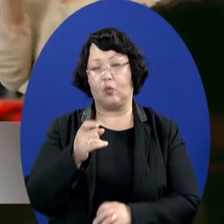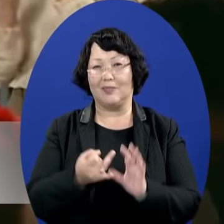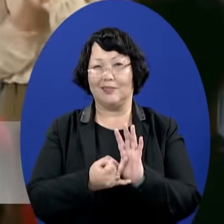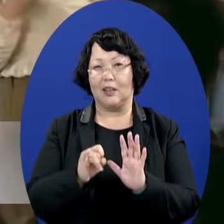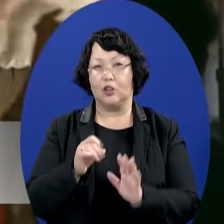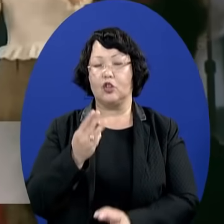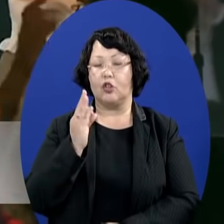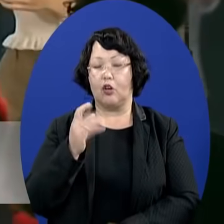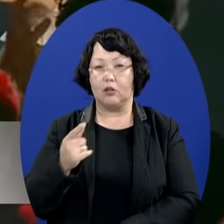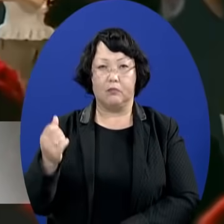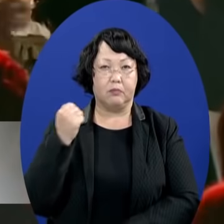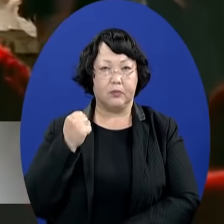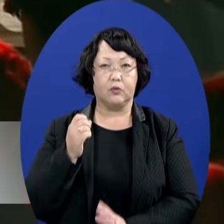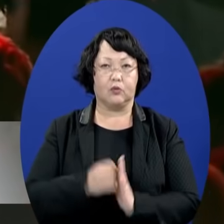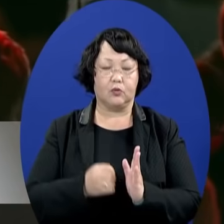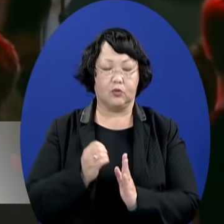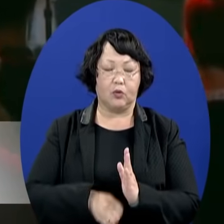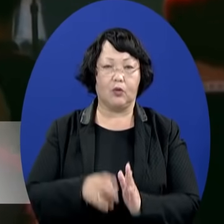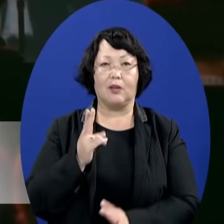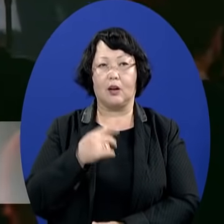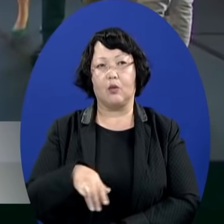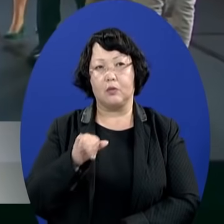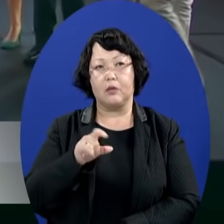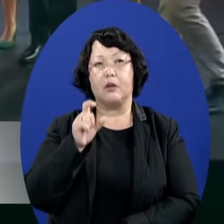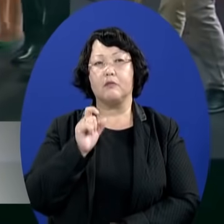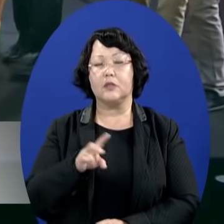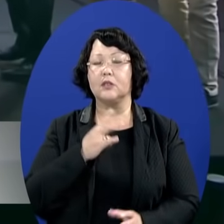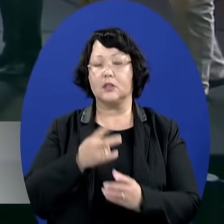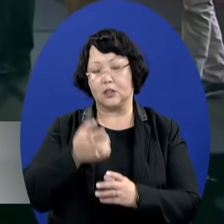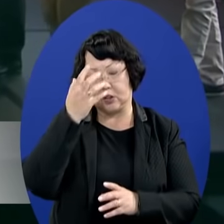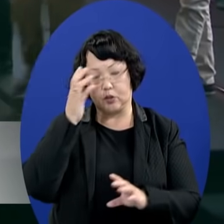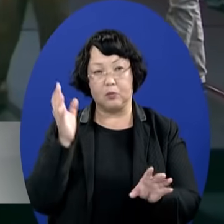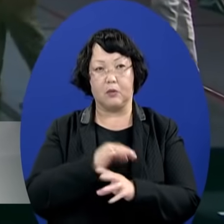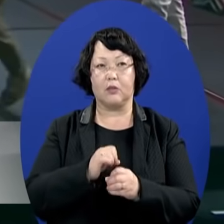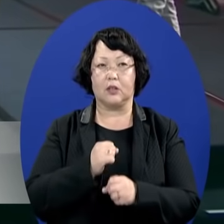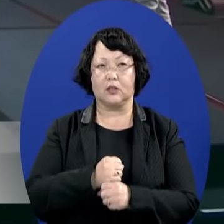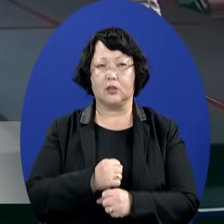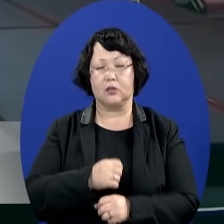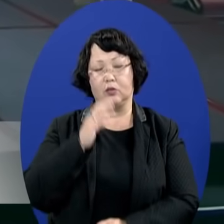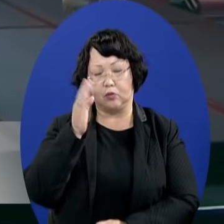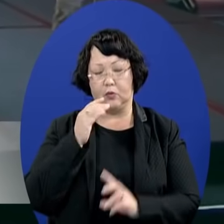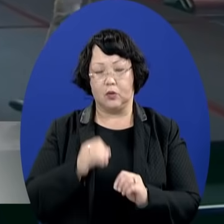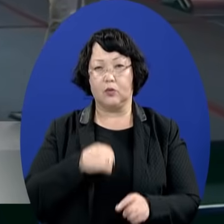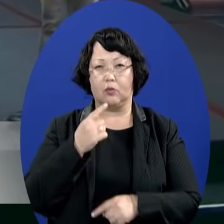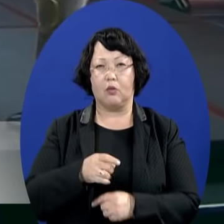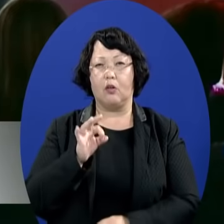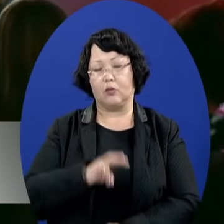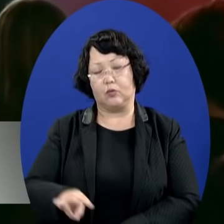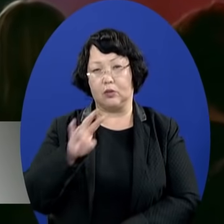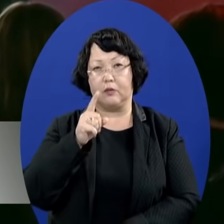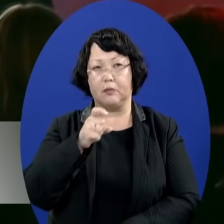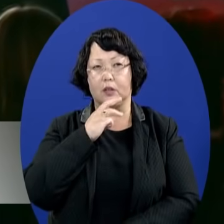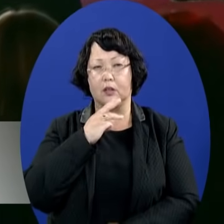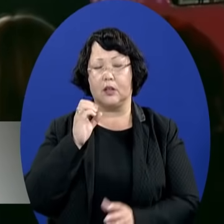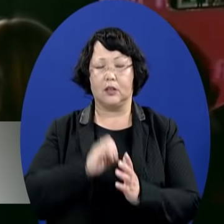тойрогт ялалт байгуулах ёстой. За тиймээс Канадад эвслийн засгийн газар эмхлэн байгуулах нь бараг тодорхой болоод байгаа тухай орон нутгийн эвлэлүүд дамжуулж